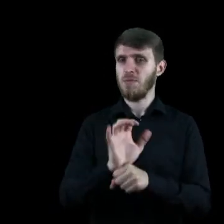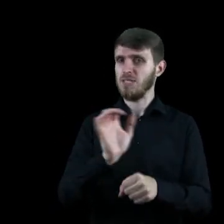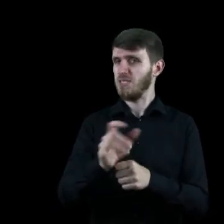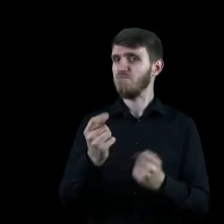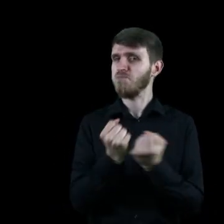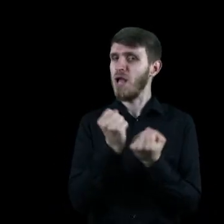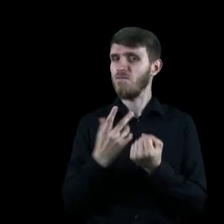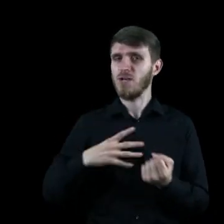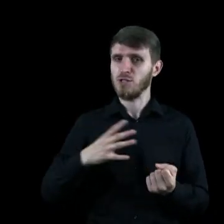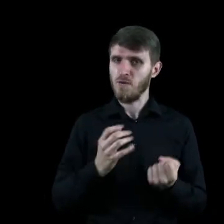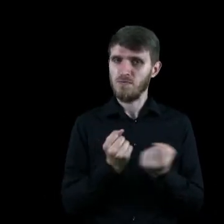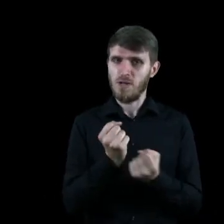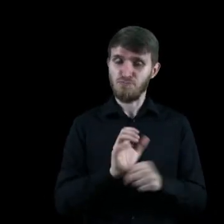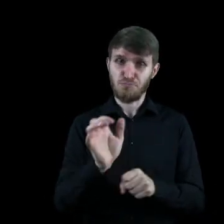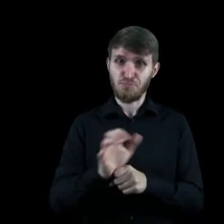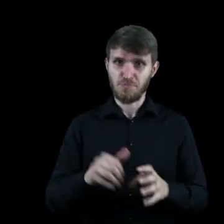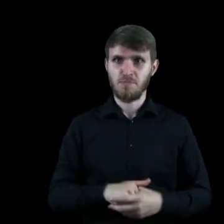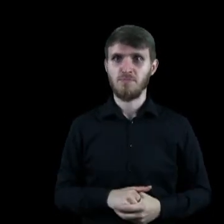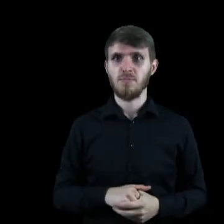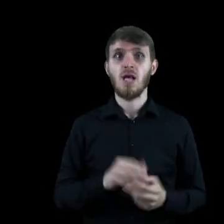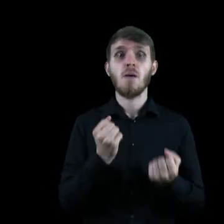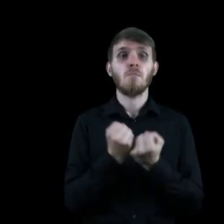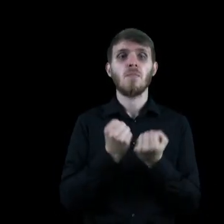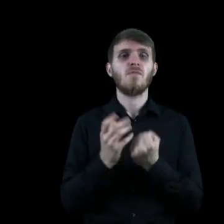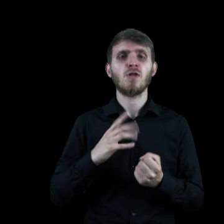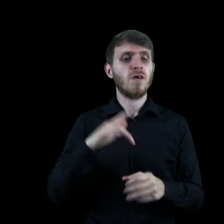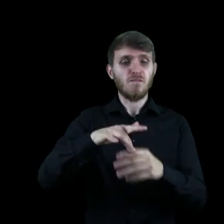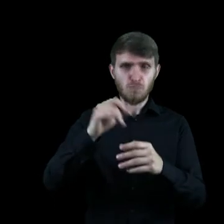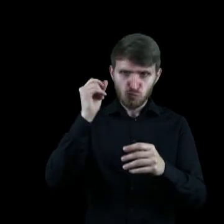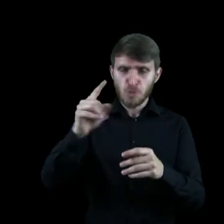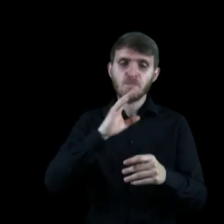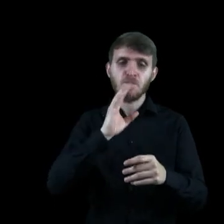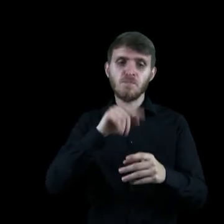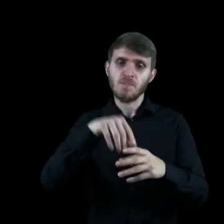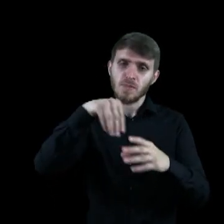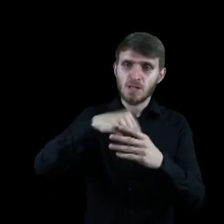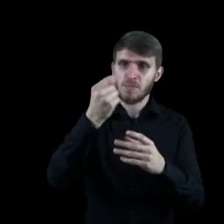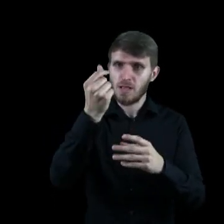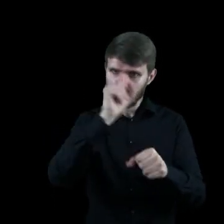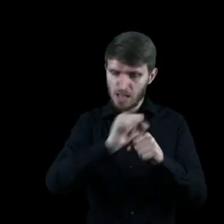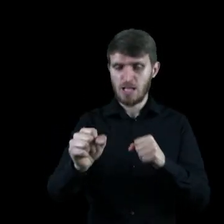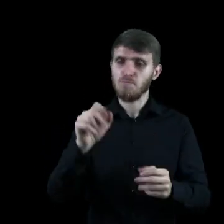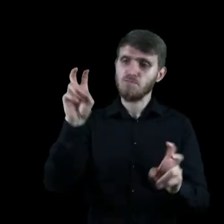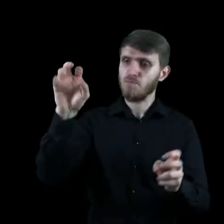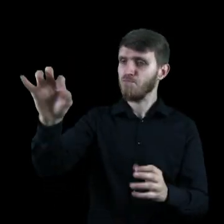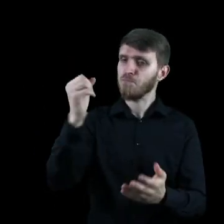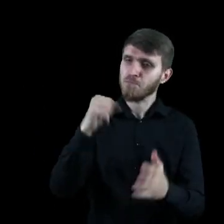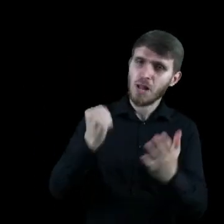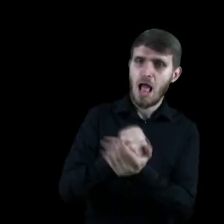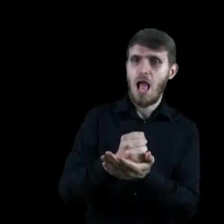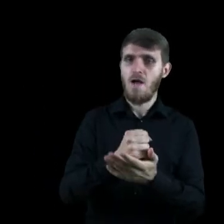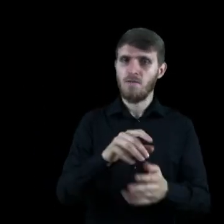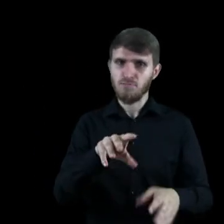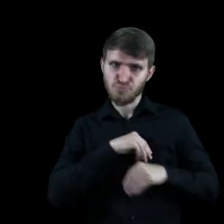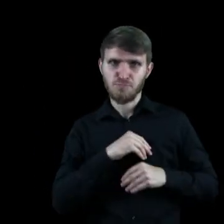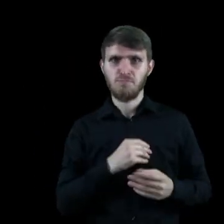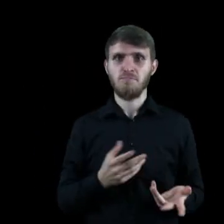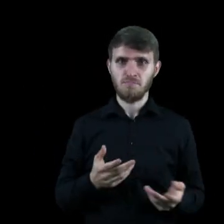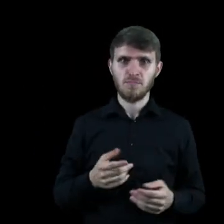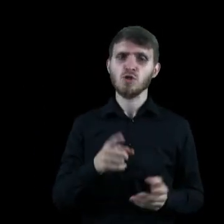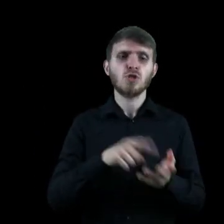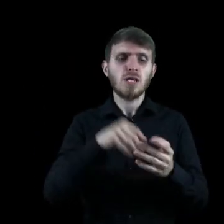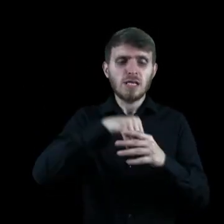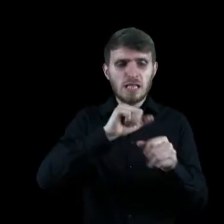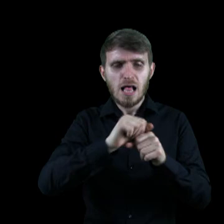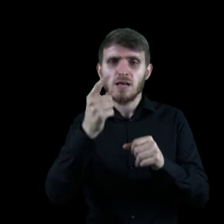emisją papierów wartościowych. A papiery wartościowe to dokumenty, które odzwierciedlają pewne prawa majątkowe. I wiążą się one